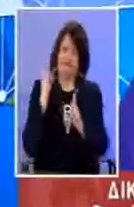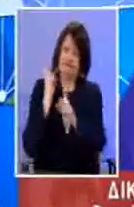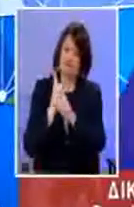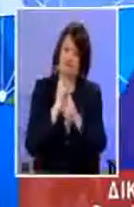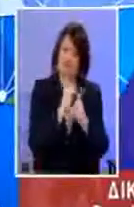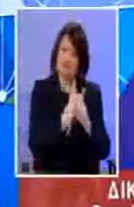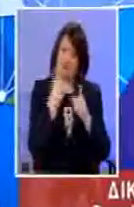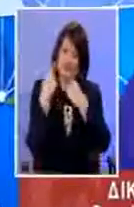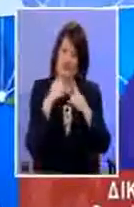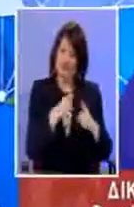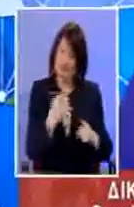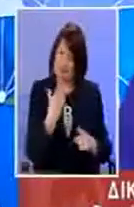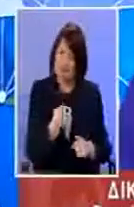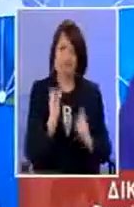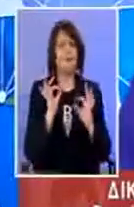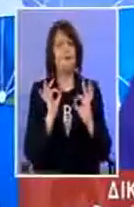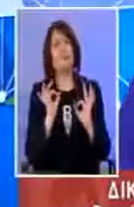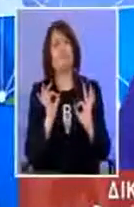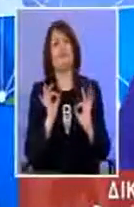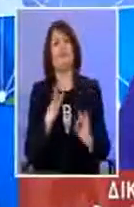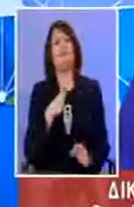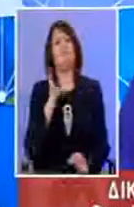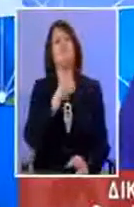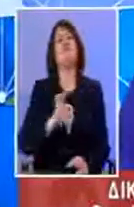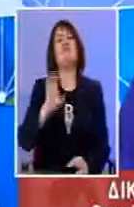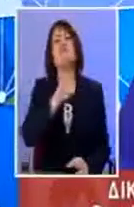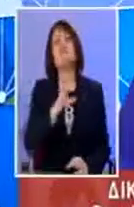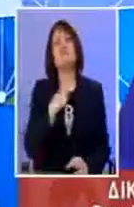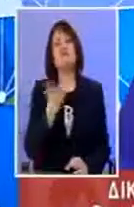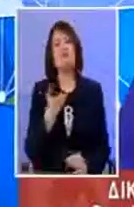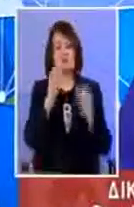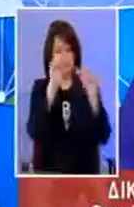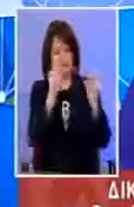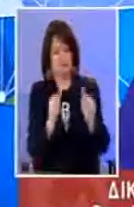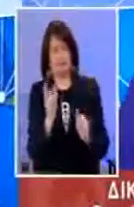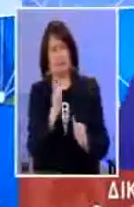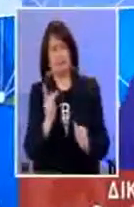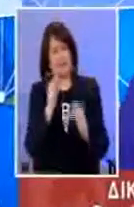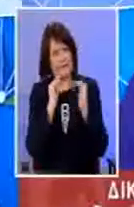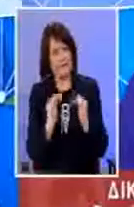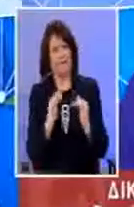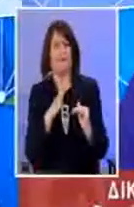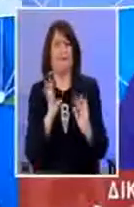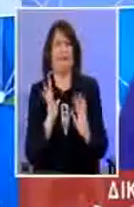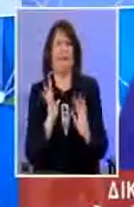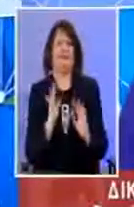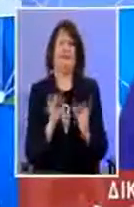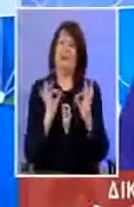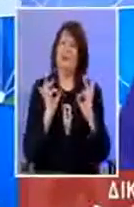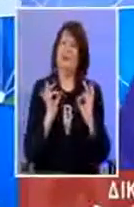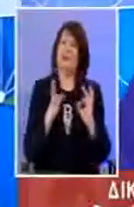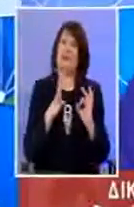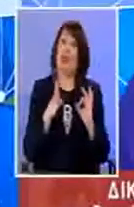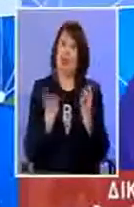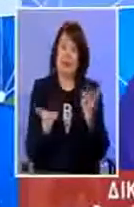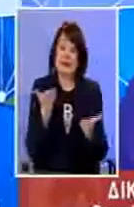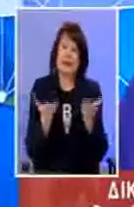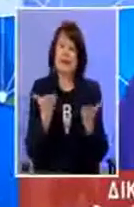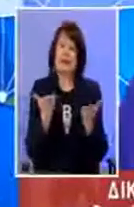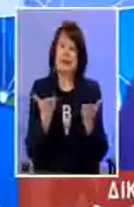και οι διαφοροποιήσεις. Βεβαίως θέλουμε μια Ευρώπη που το κοινωνικό μοντέλο να παραμείνει. Βεβαίως διακυβεύεται το